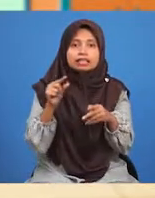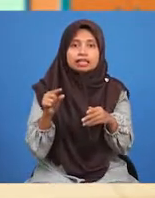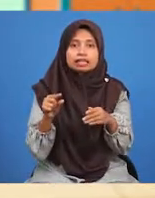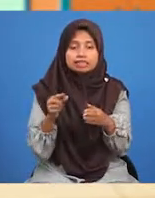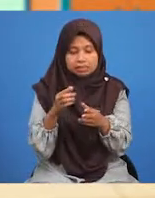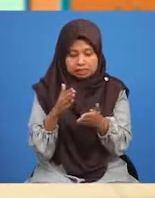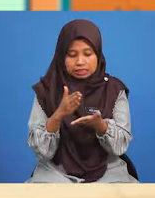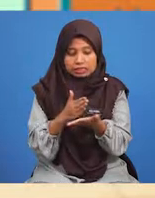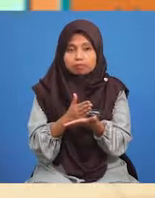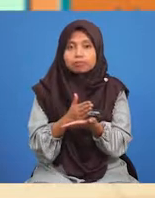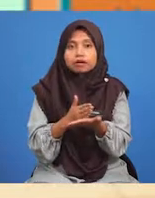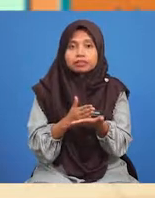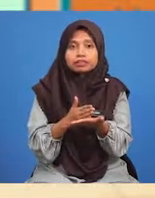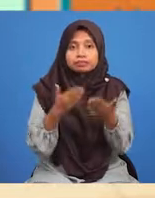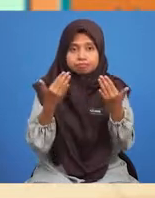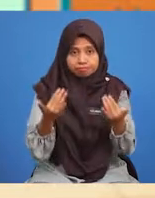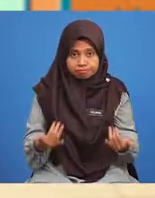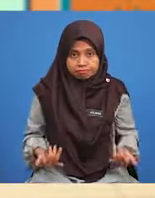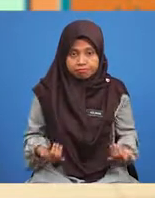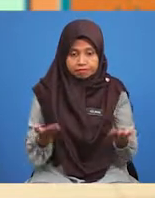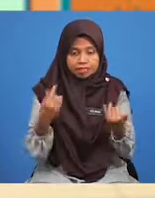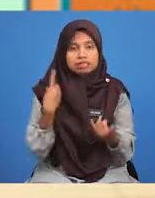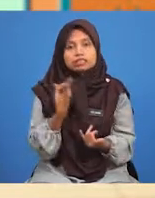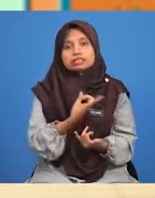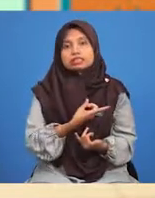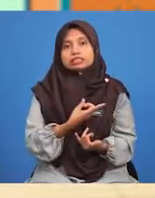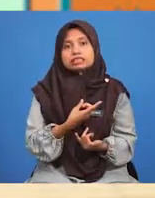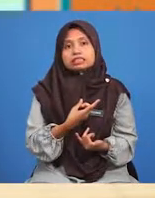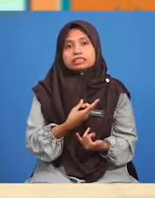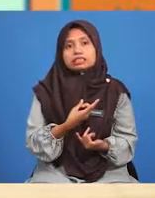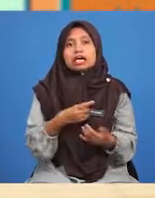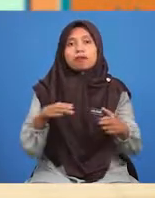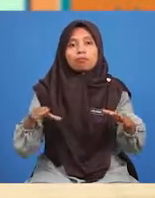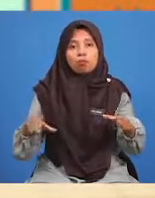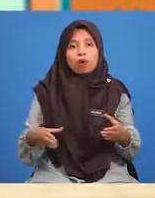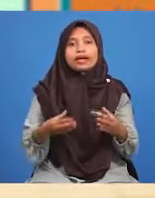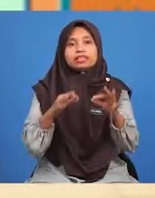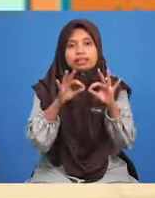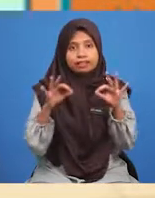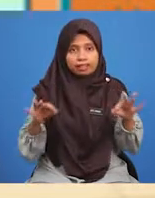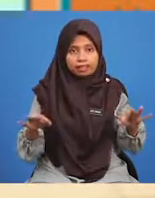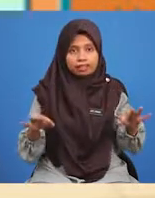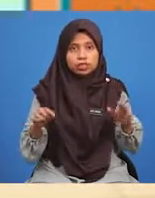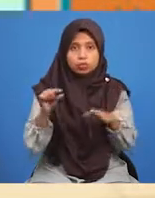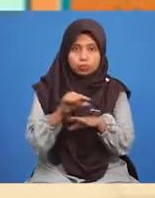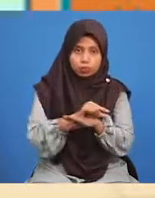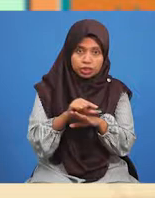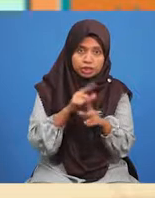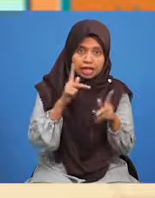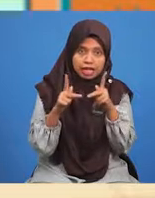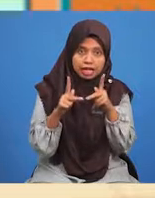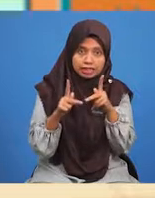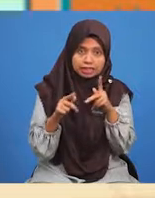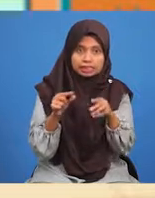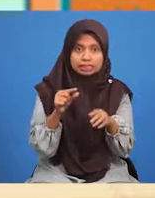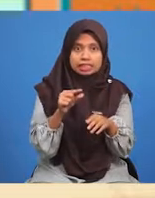separa. Sekarang, mari kita cuba membina ayat menggunakan kata